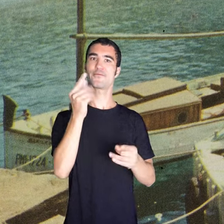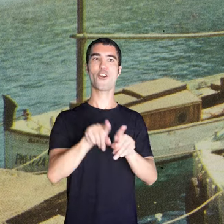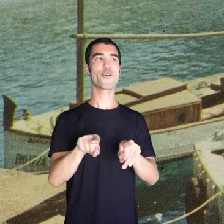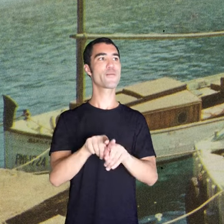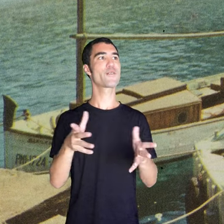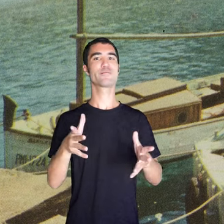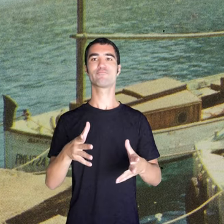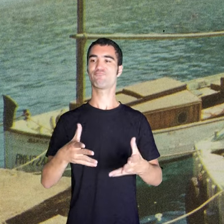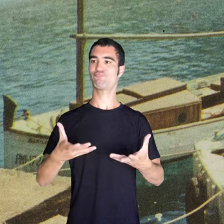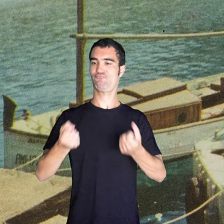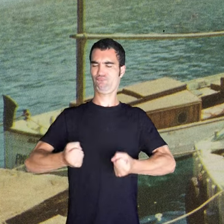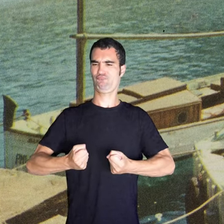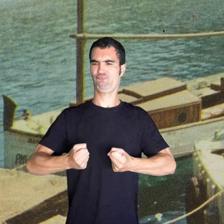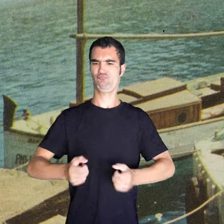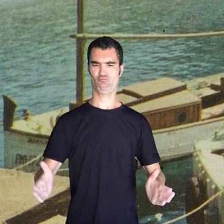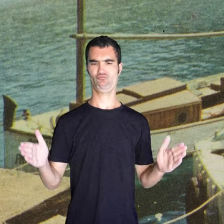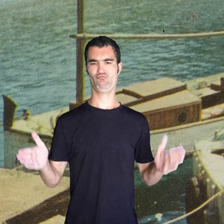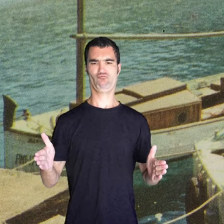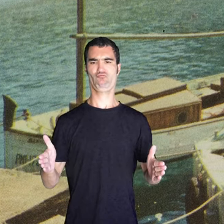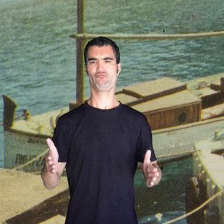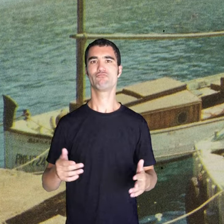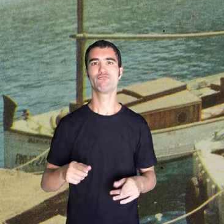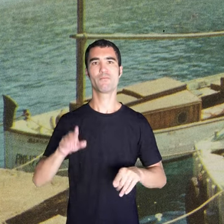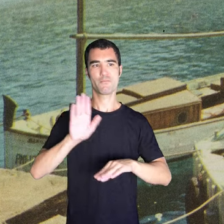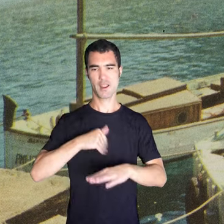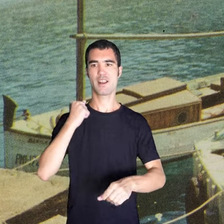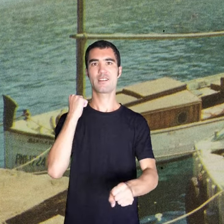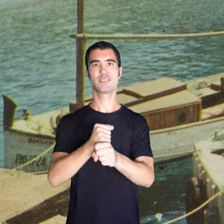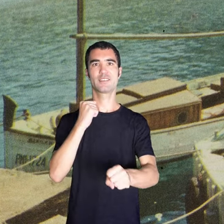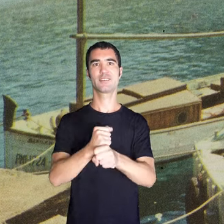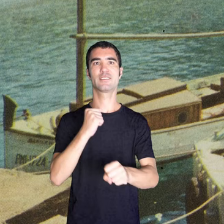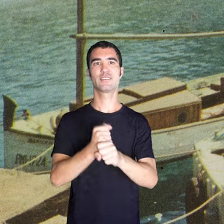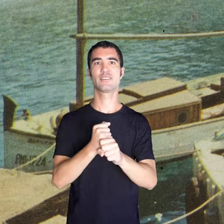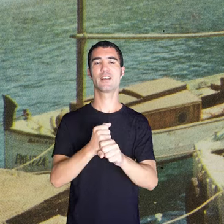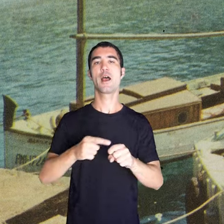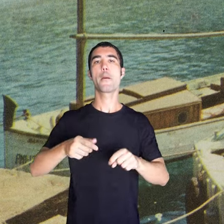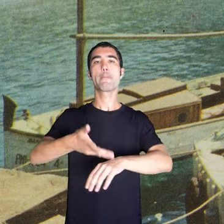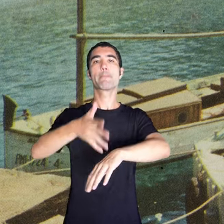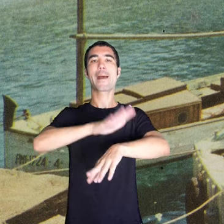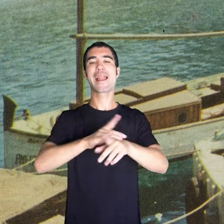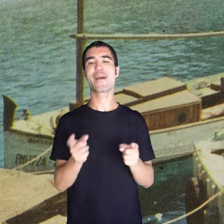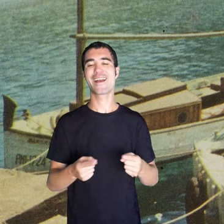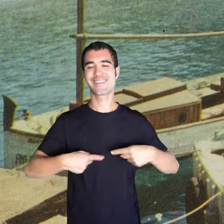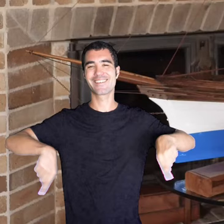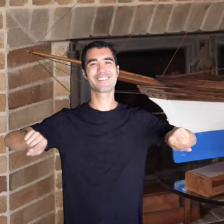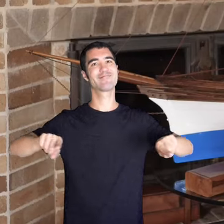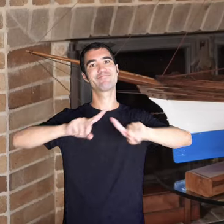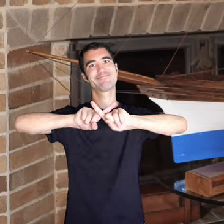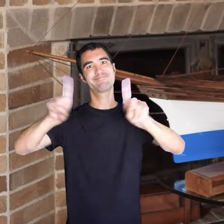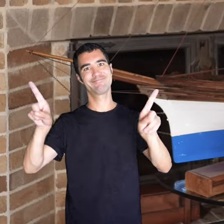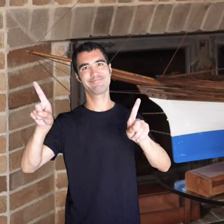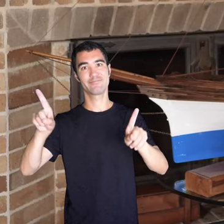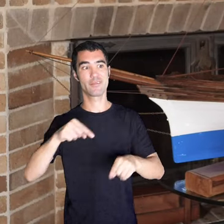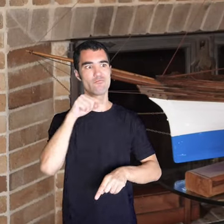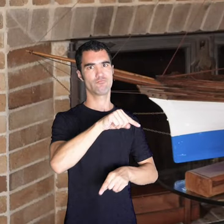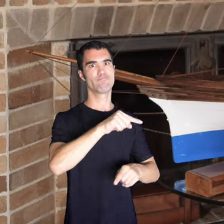diguéssim, un poc més fort, un poc més rígid per poder fer una feina que ja no era dins la Bahia de Palma com feia feina antes, sinó que